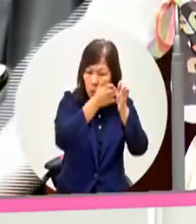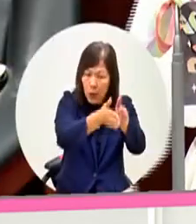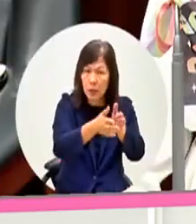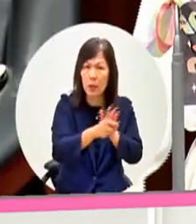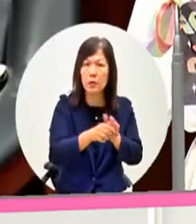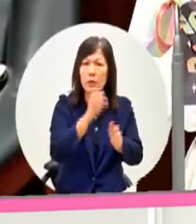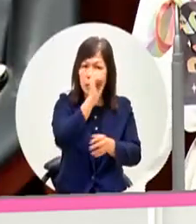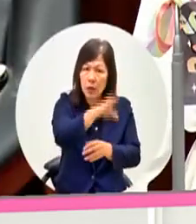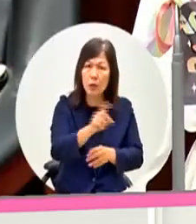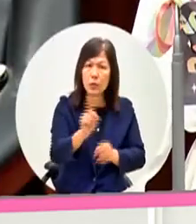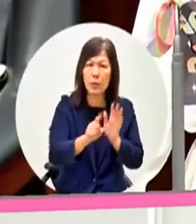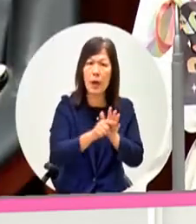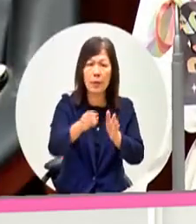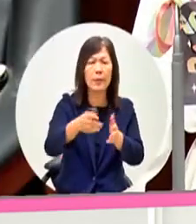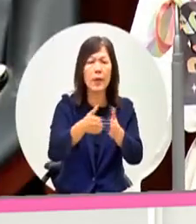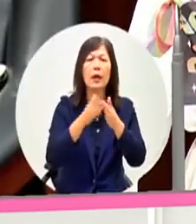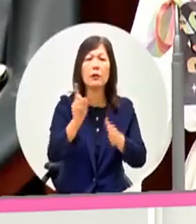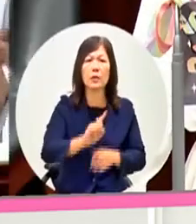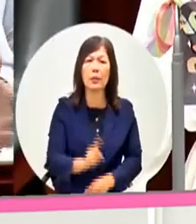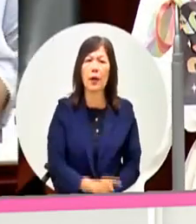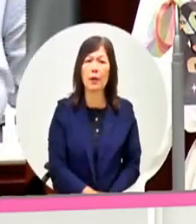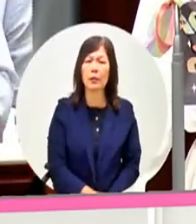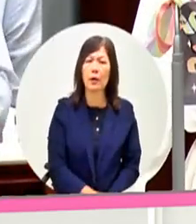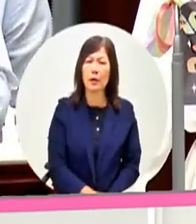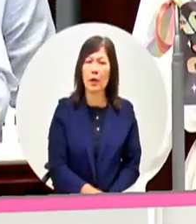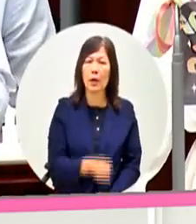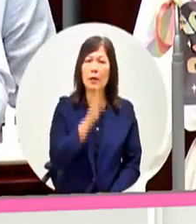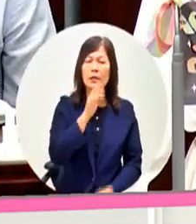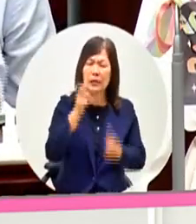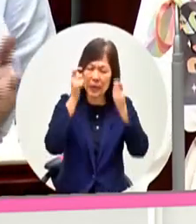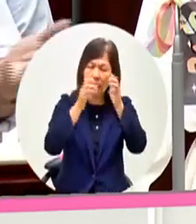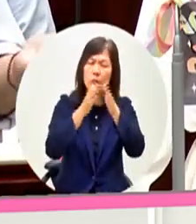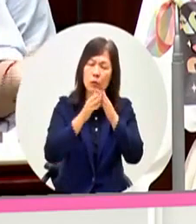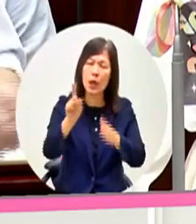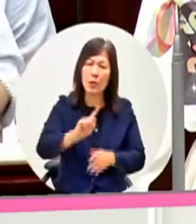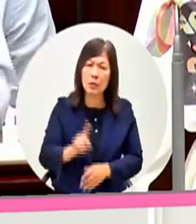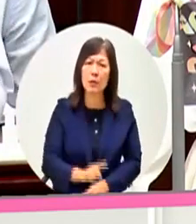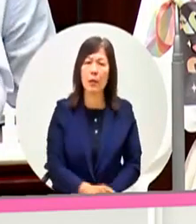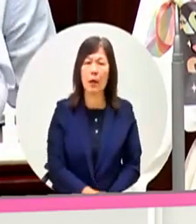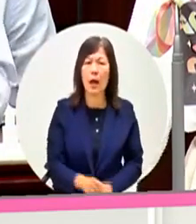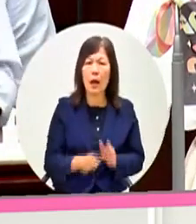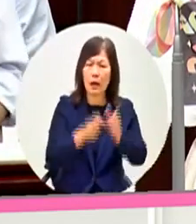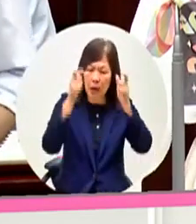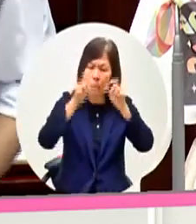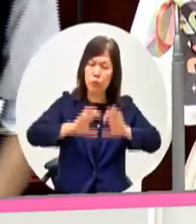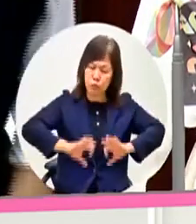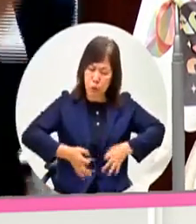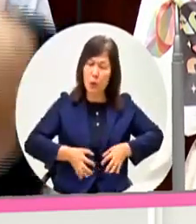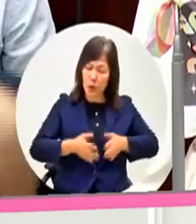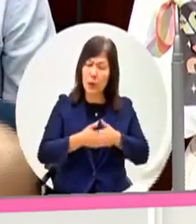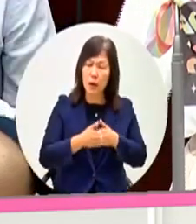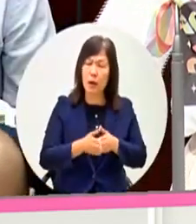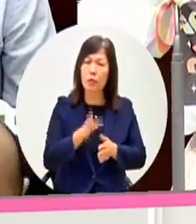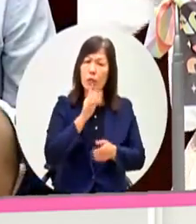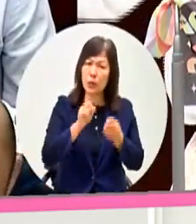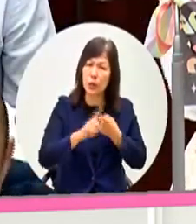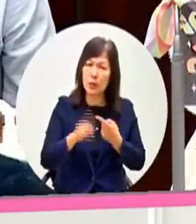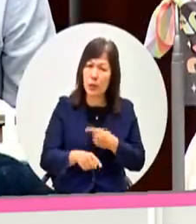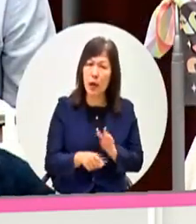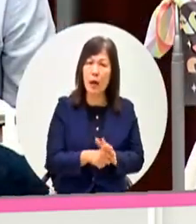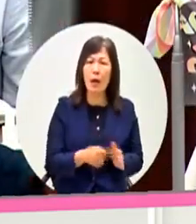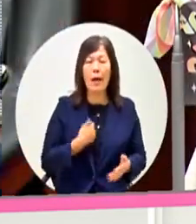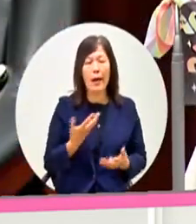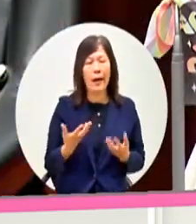哦，你不会翻白眼啊？ 不，我翻白眼也没有人说我很 cute 啊，对不对？他就是这个动作，现在在网络上翻